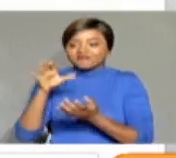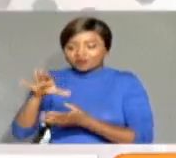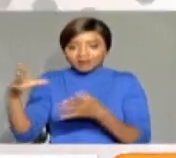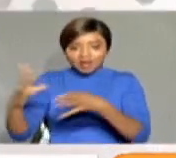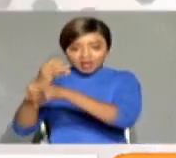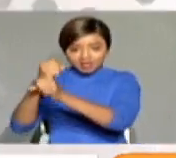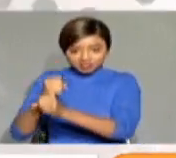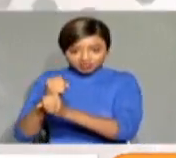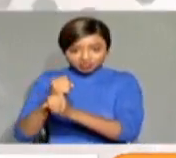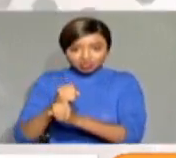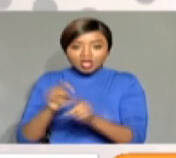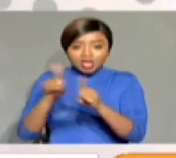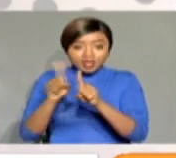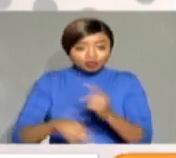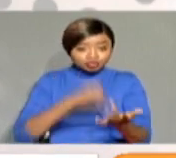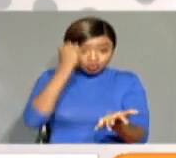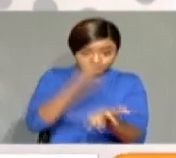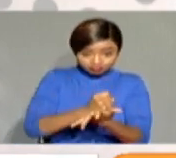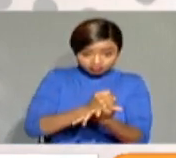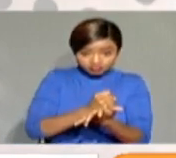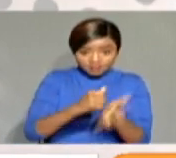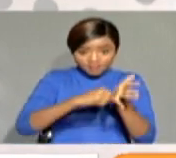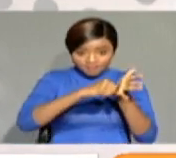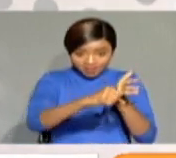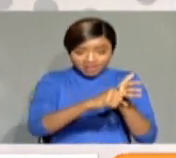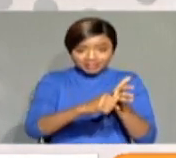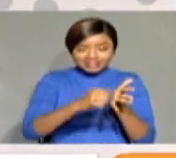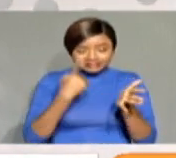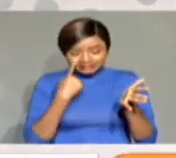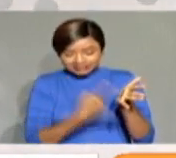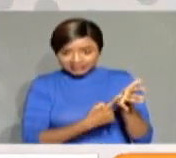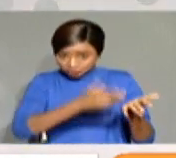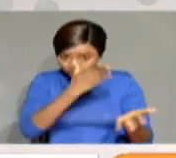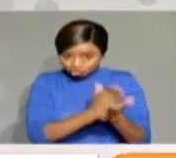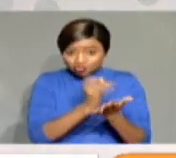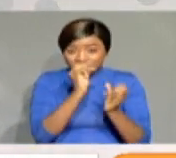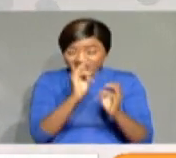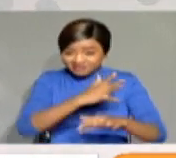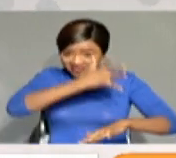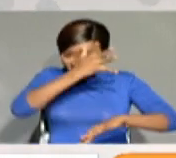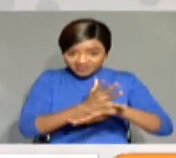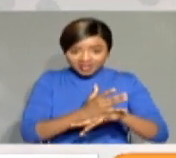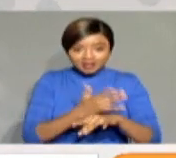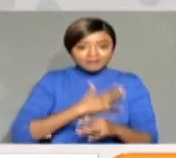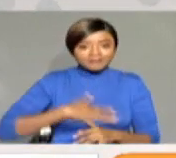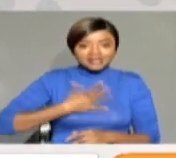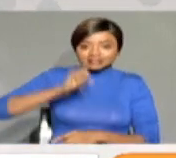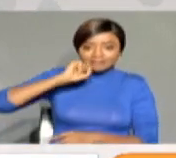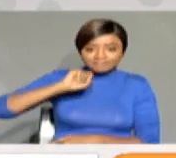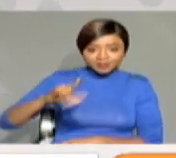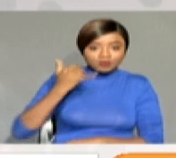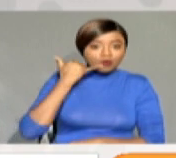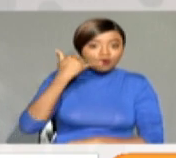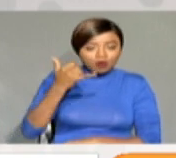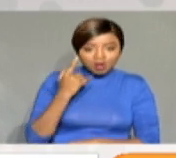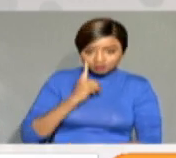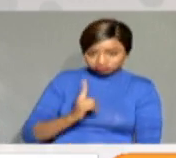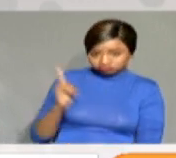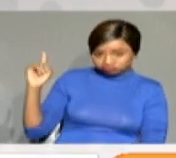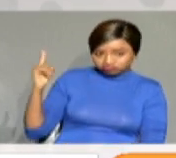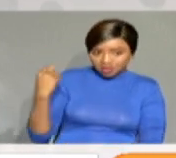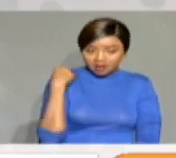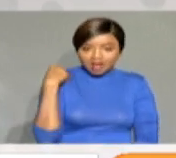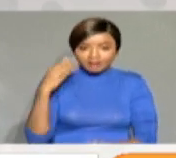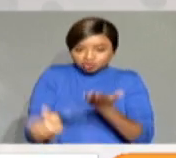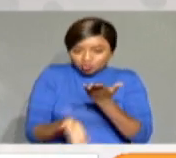kuhakikisha kuwa alama ya AC iliyo kwenye bidhaa ni halali, tuma nambari iliyopo kwa nambari 20023 kupata maelezo kamili ya